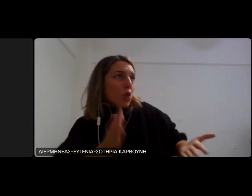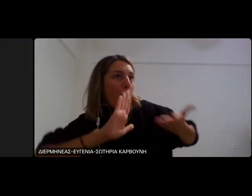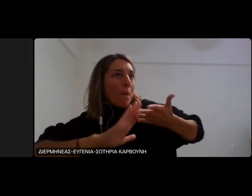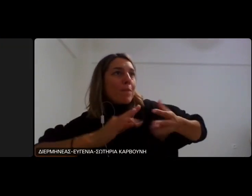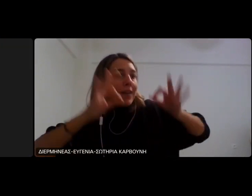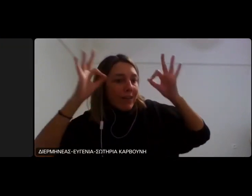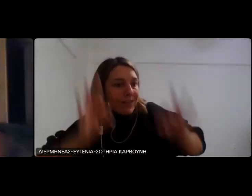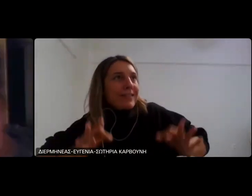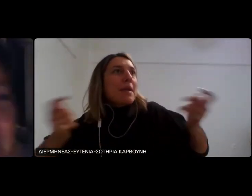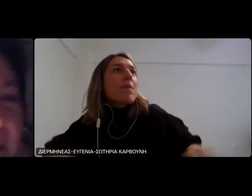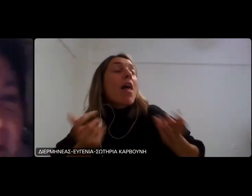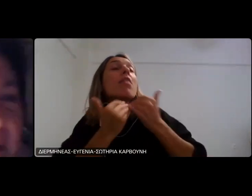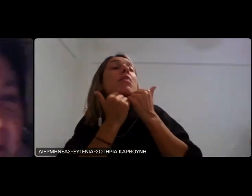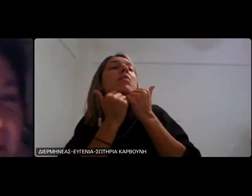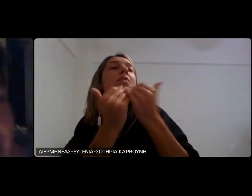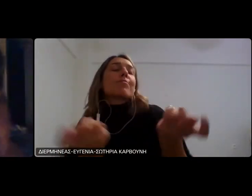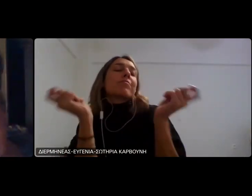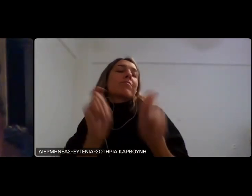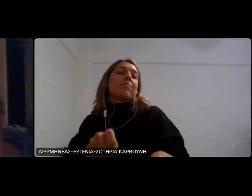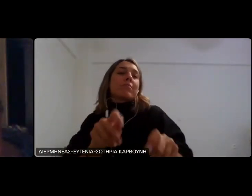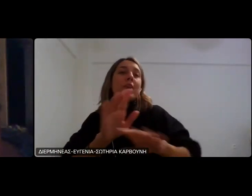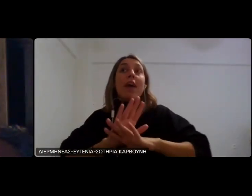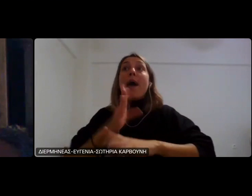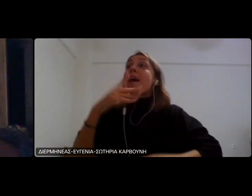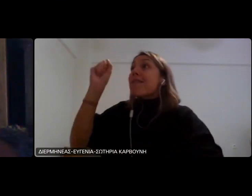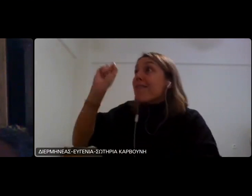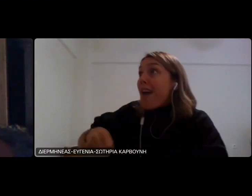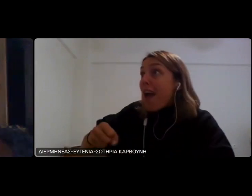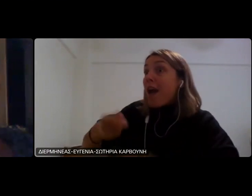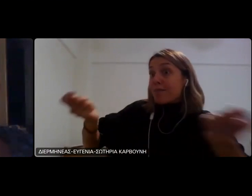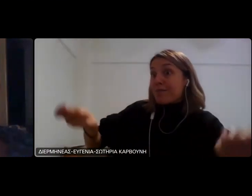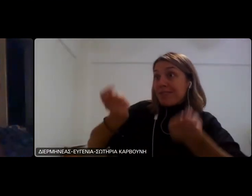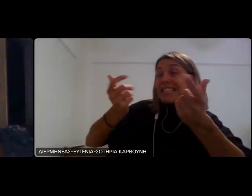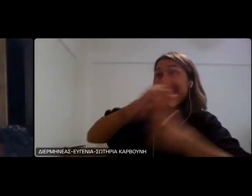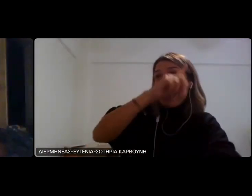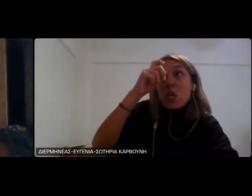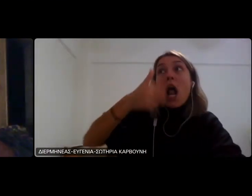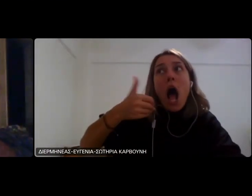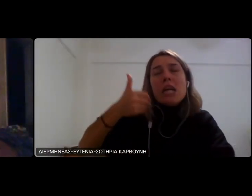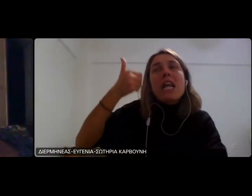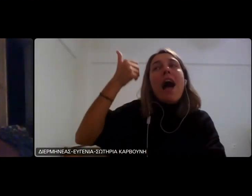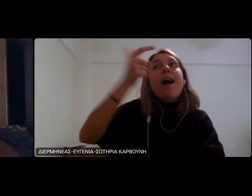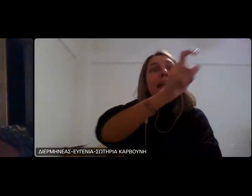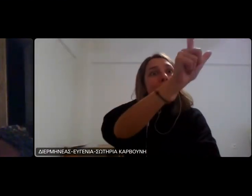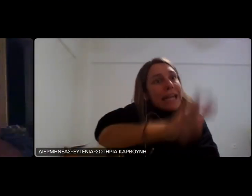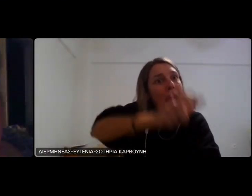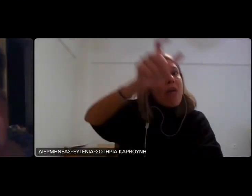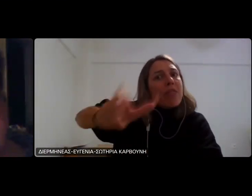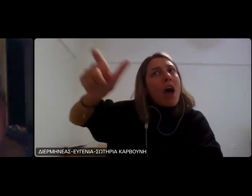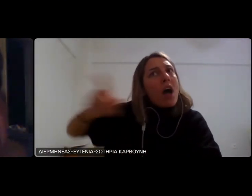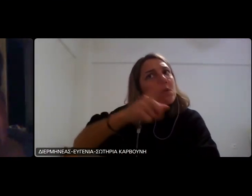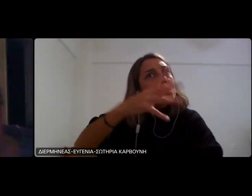αδύνατο. Πρακτικά αδύνατο, αλλά κατά περίπτωση δυνατό. Κατά περίπτωση δυνατό. Δεν θα